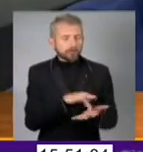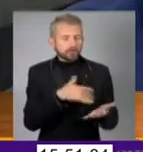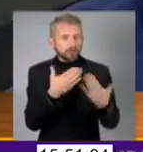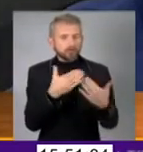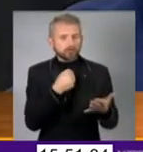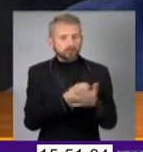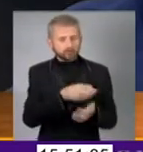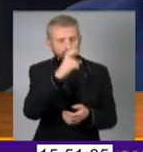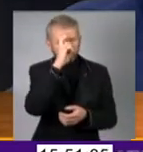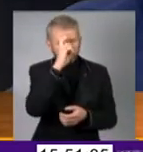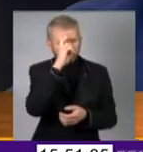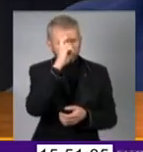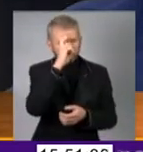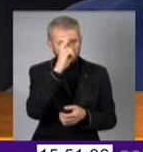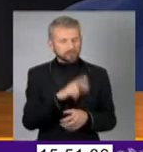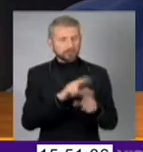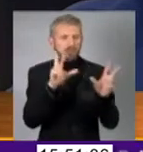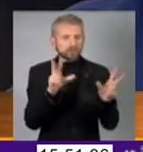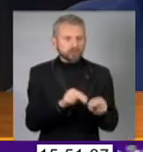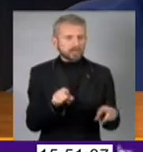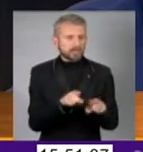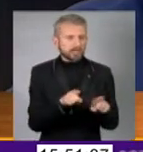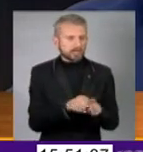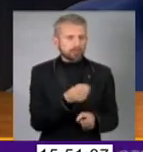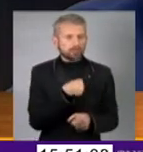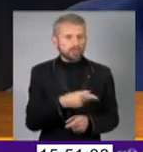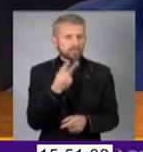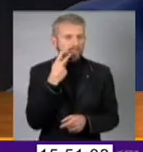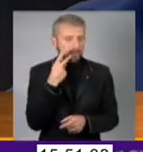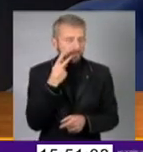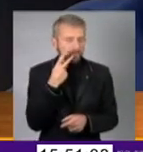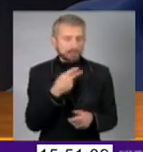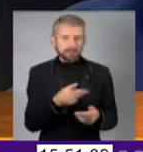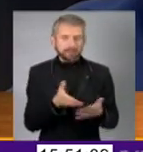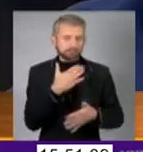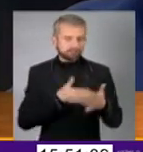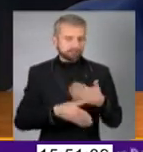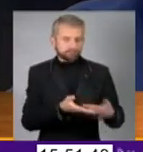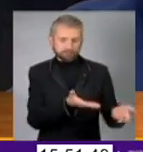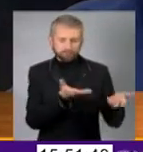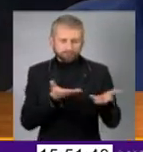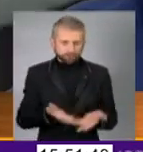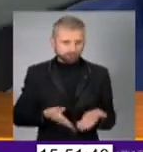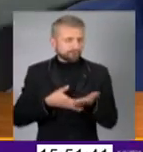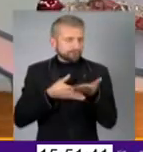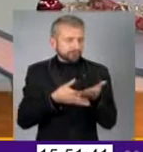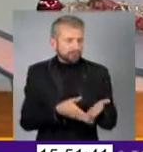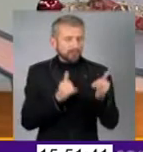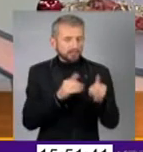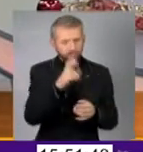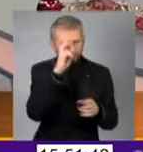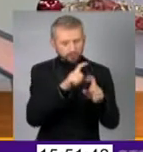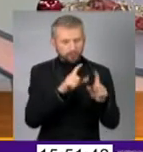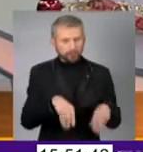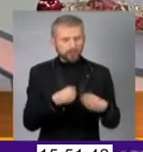відношенню до держави, на щастя, так само, ми завжди з відкритими обіймами, ми протягуємо завжди руку, і для державних установ ми